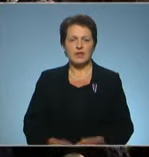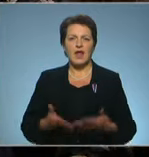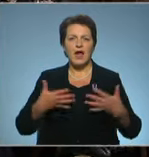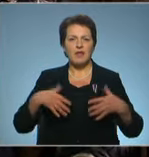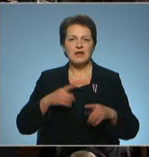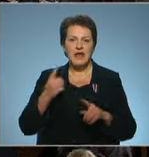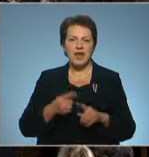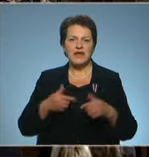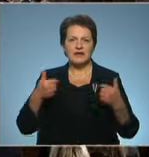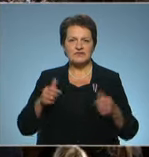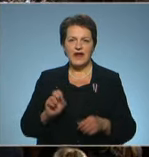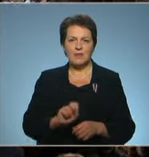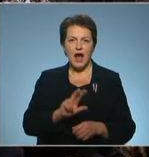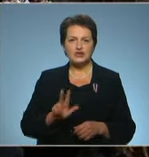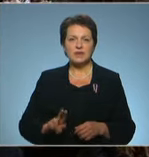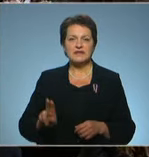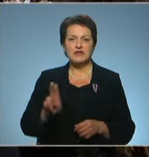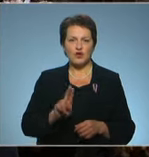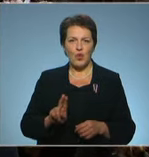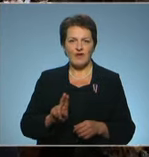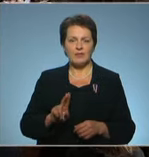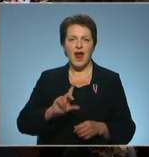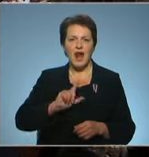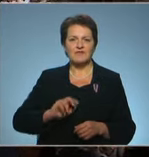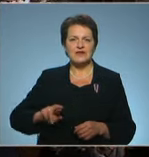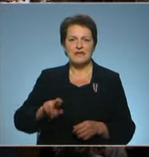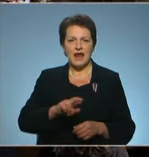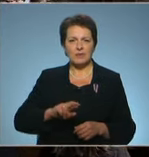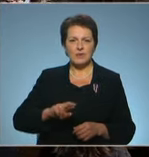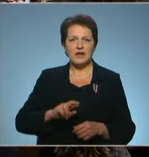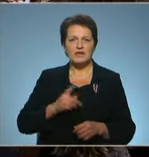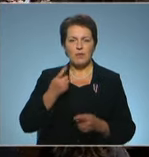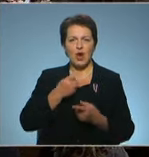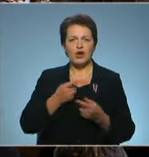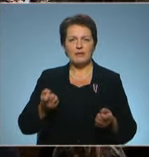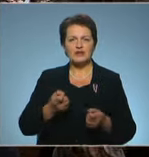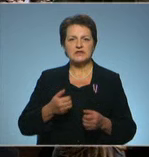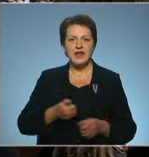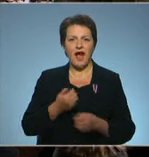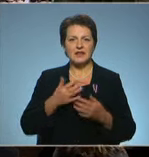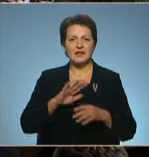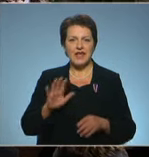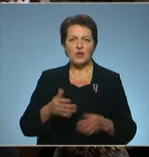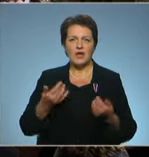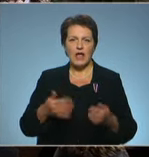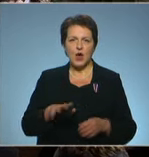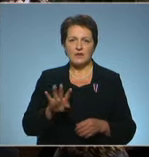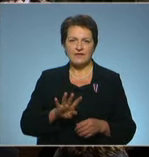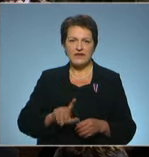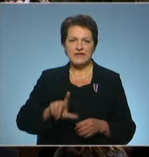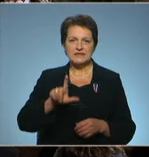Mēs atkal svinam 18. novembri Latvijas Republikas proklamēšanas gada dienu jau